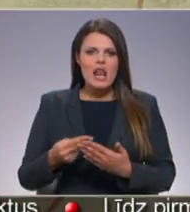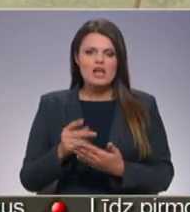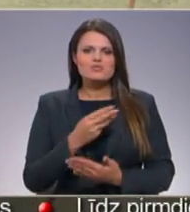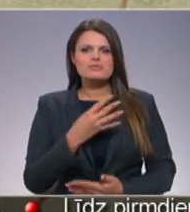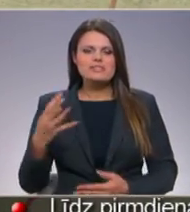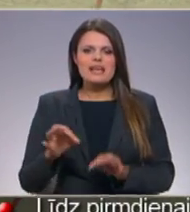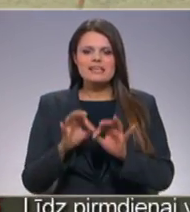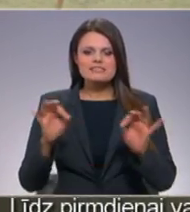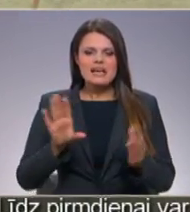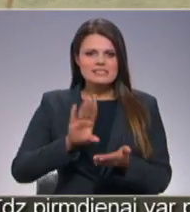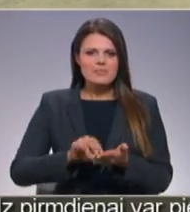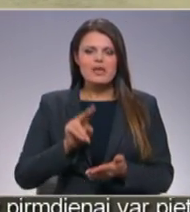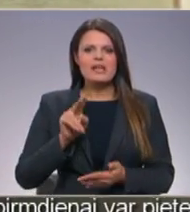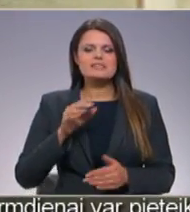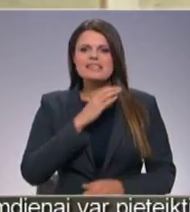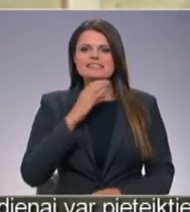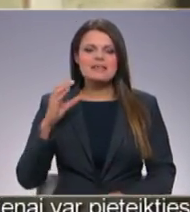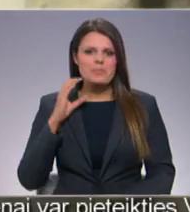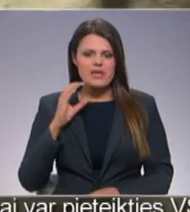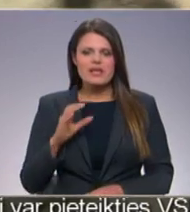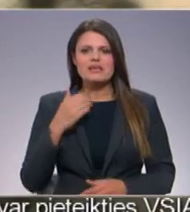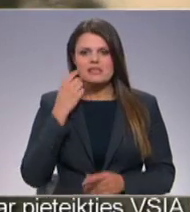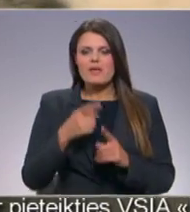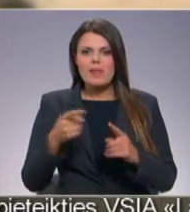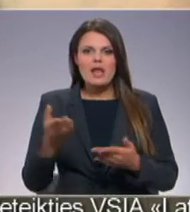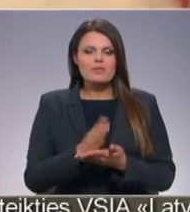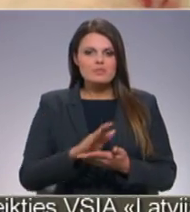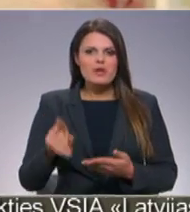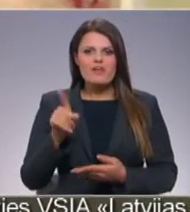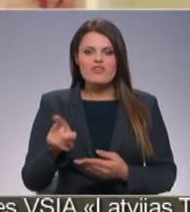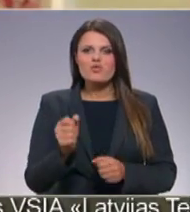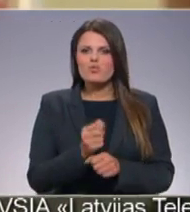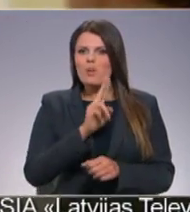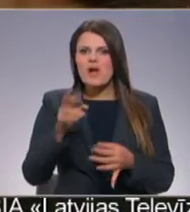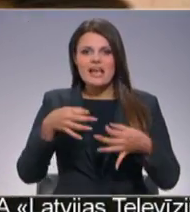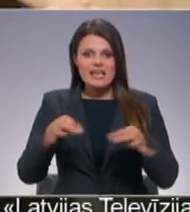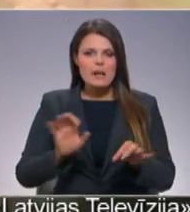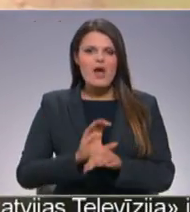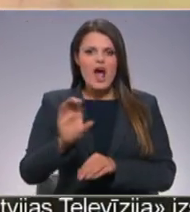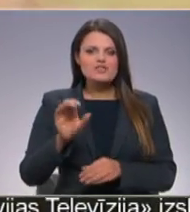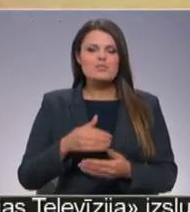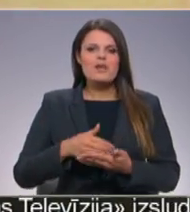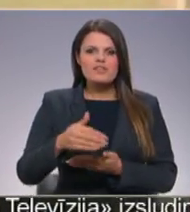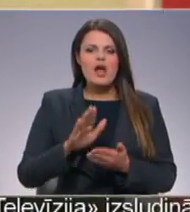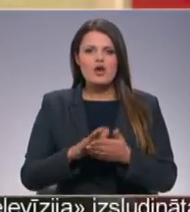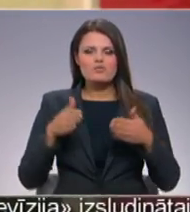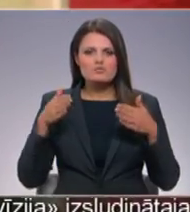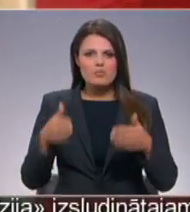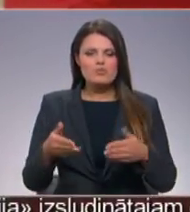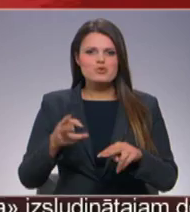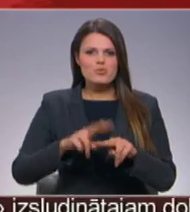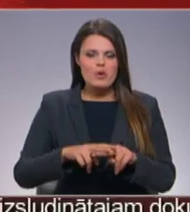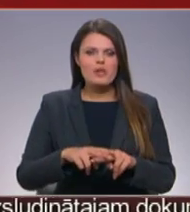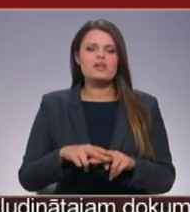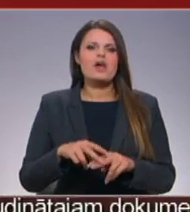mākslinieka tās kā leģionārs tika izsūtīts, bet kad terviņam beidzoties viņa tomēr neatbrīvoja, bet aizsūtīja tālāk uz mūža nometinājumu, māte ar